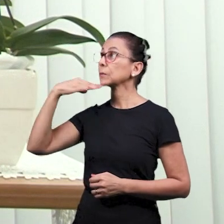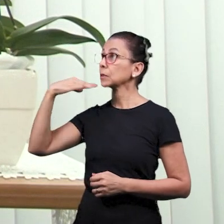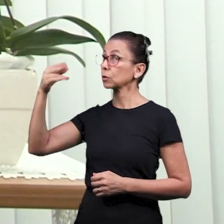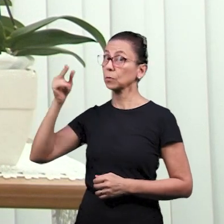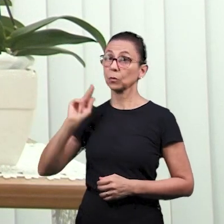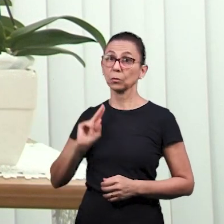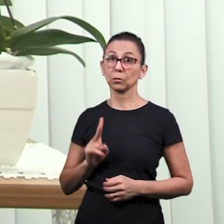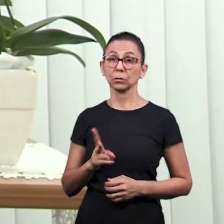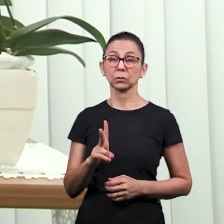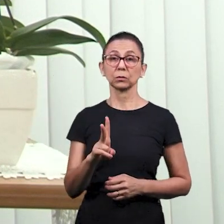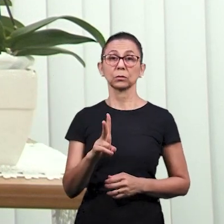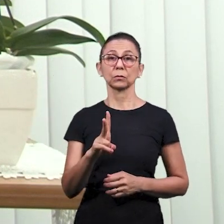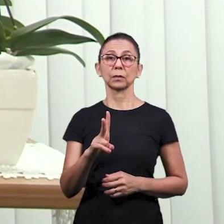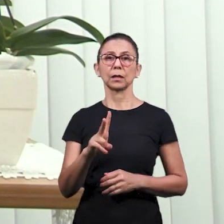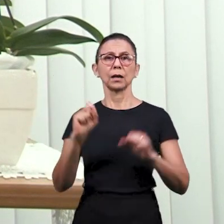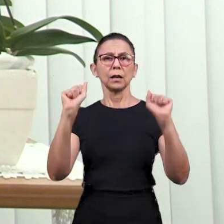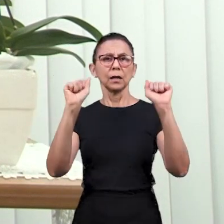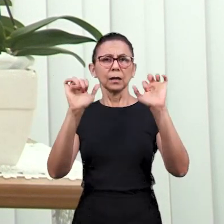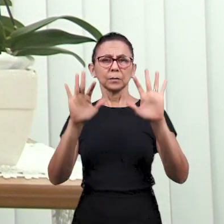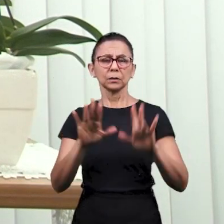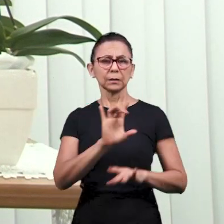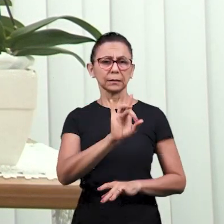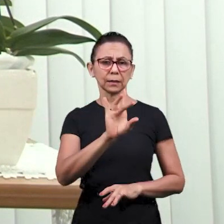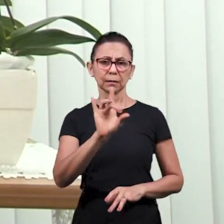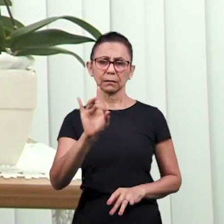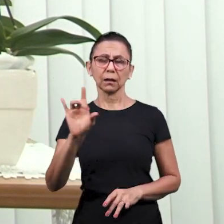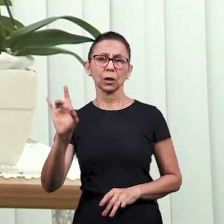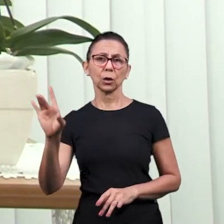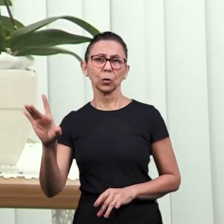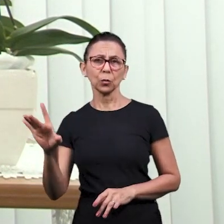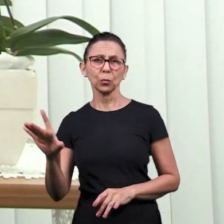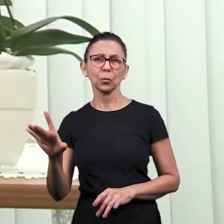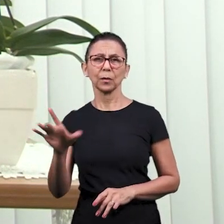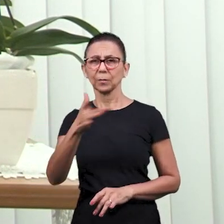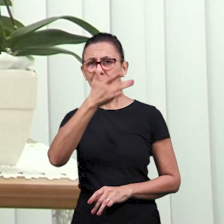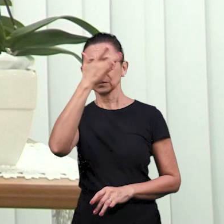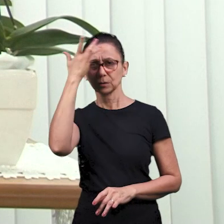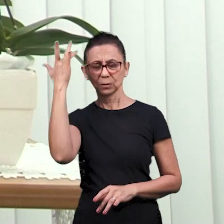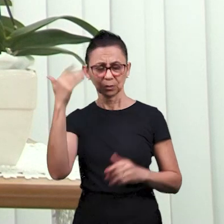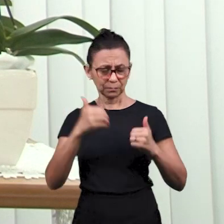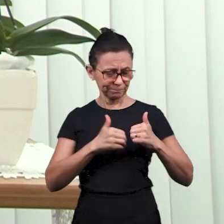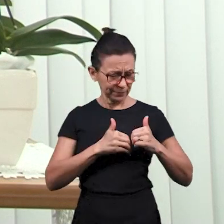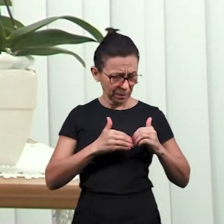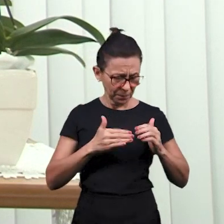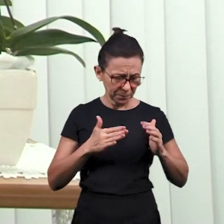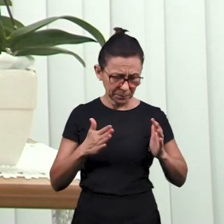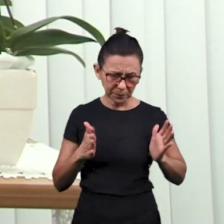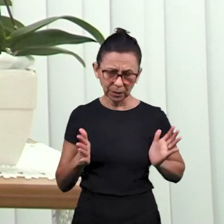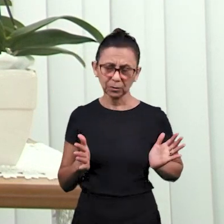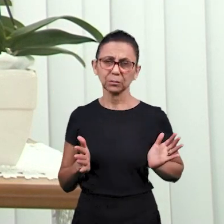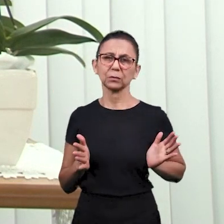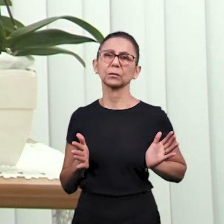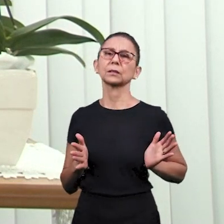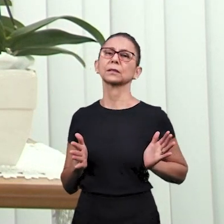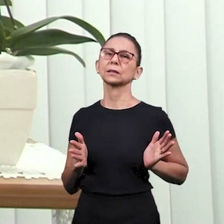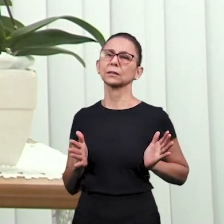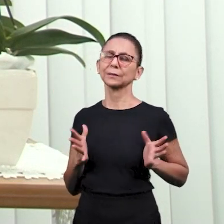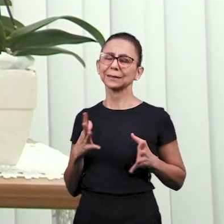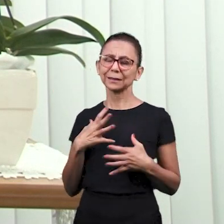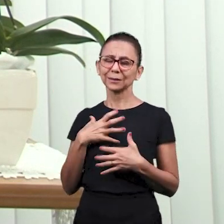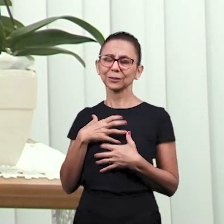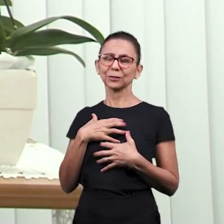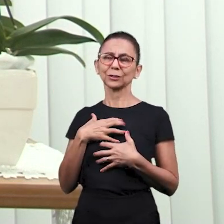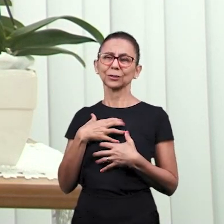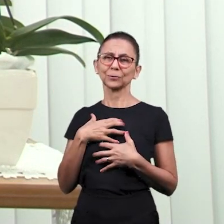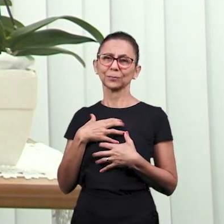нас. Мы просим Тебя, продолжай благословлять каждого из нас, каждого из тех, кто